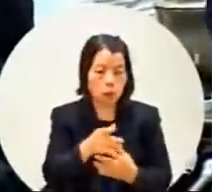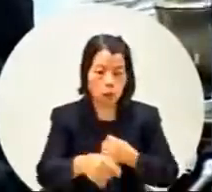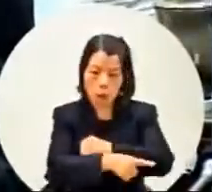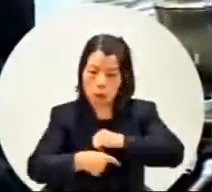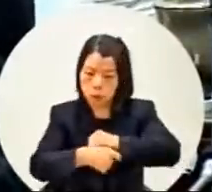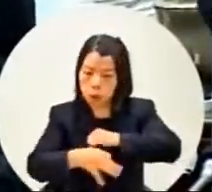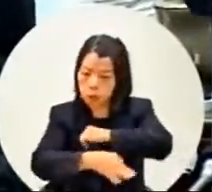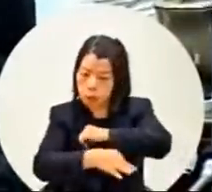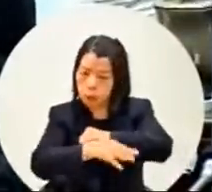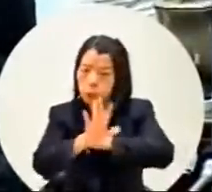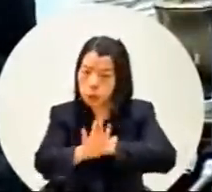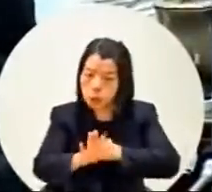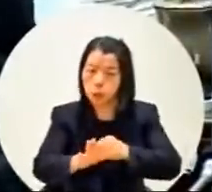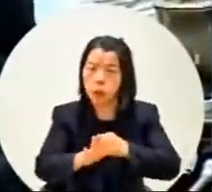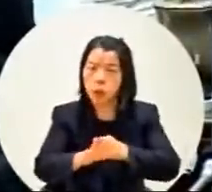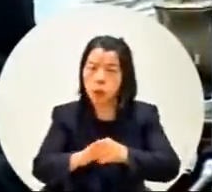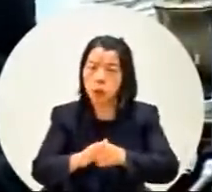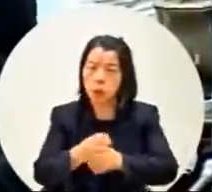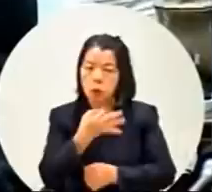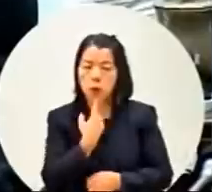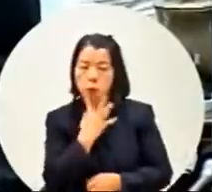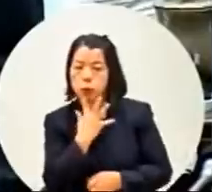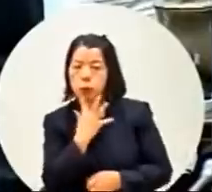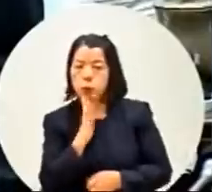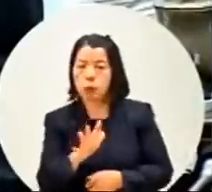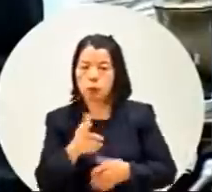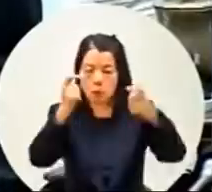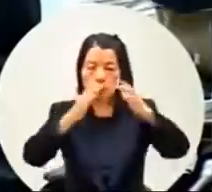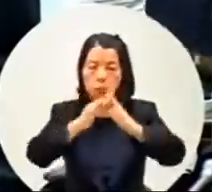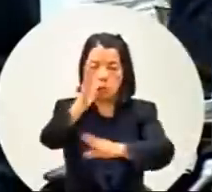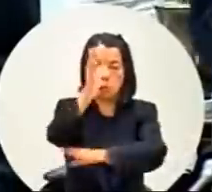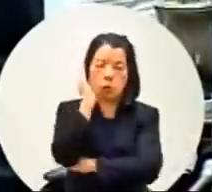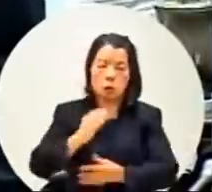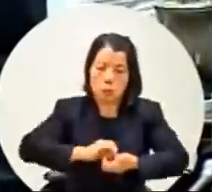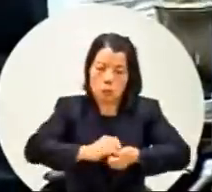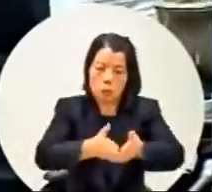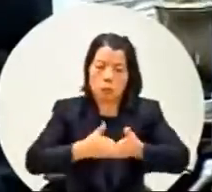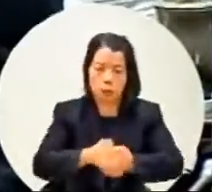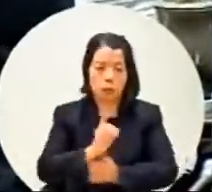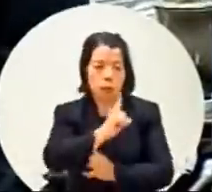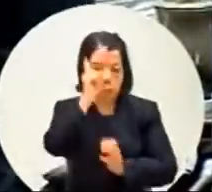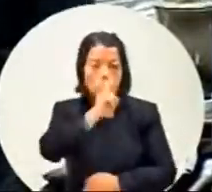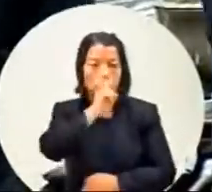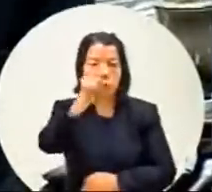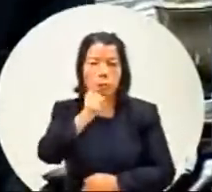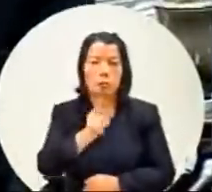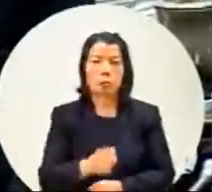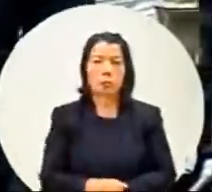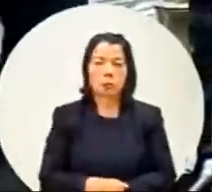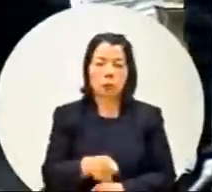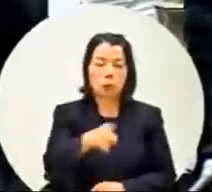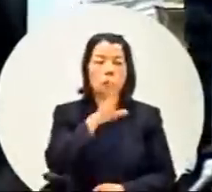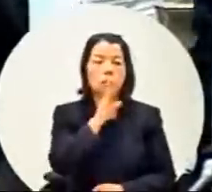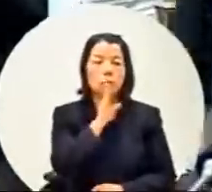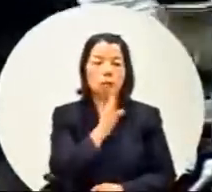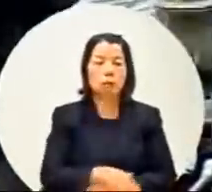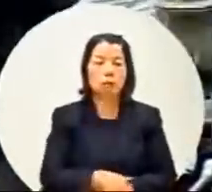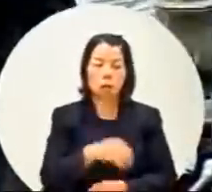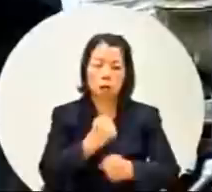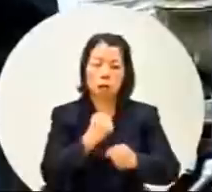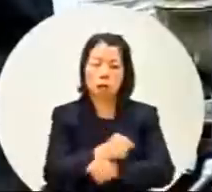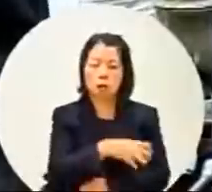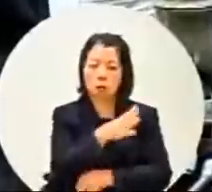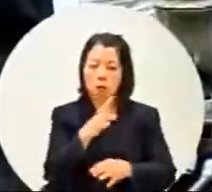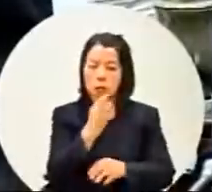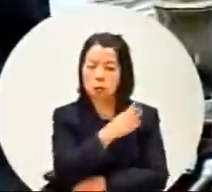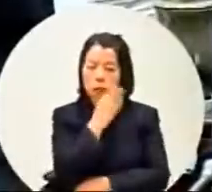职权，高雄市政府需要进行告发啊，不然你是渎职哎。所以我再